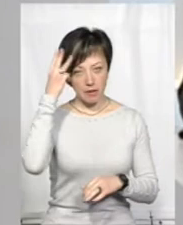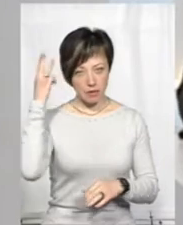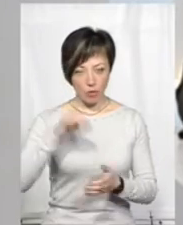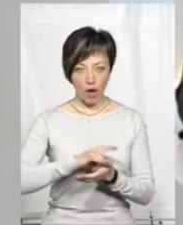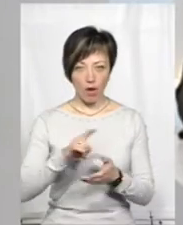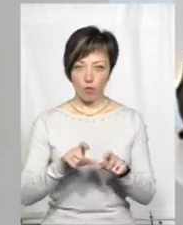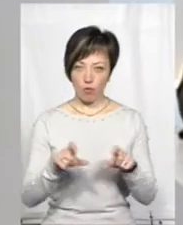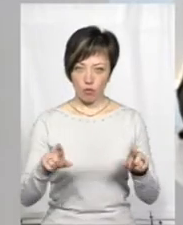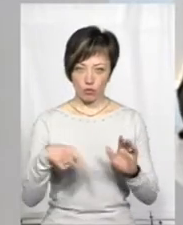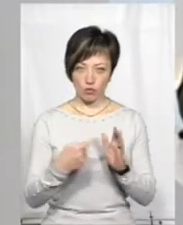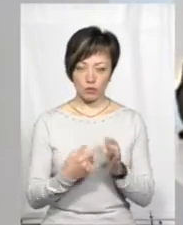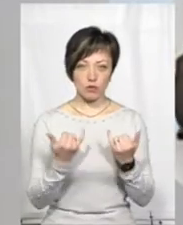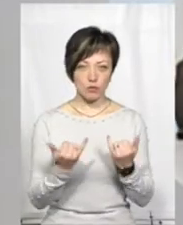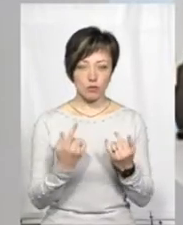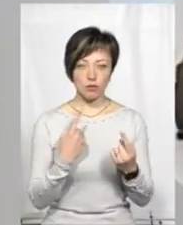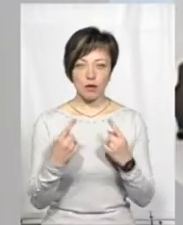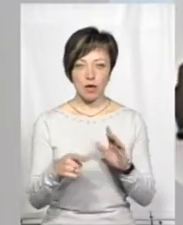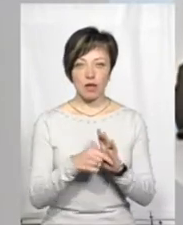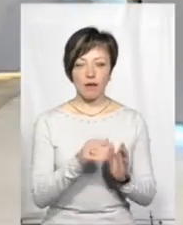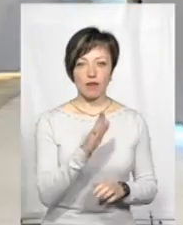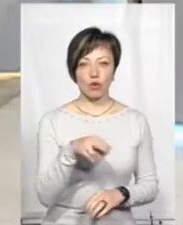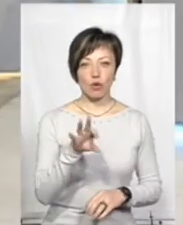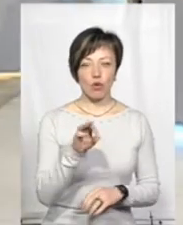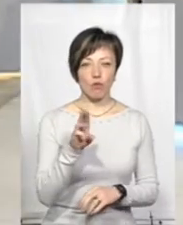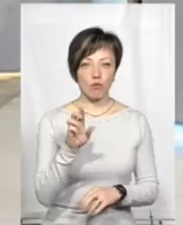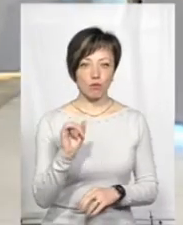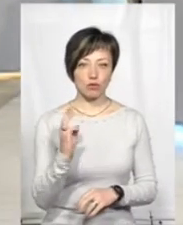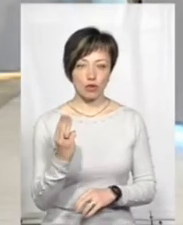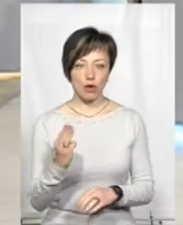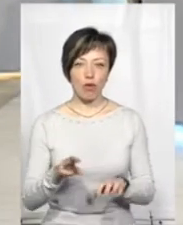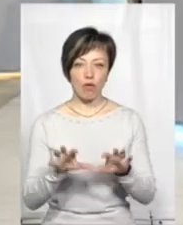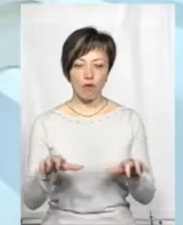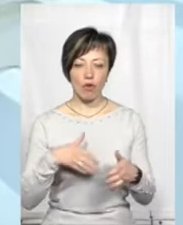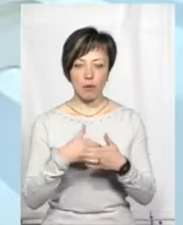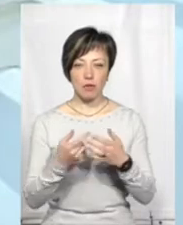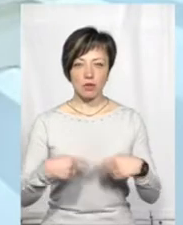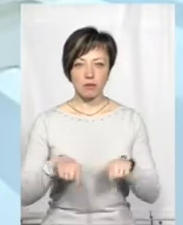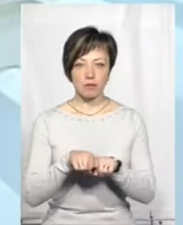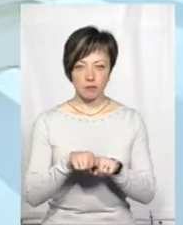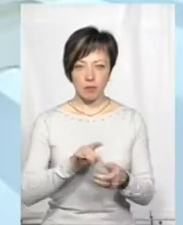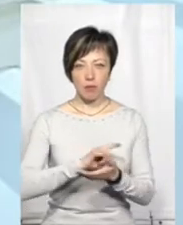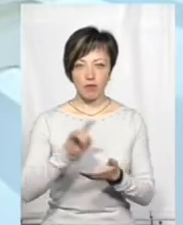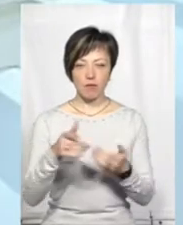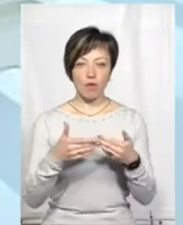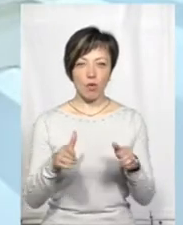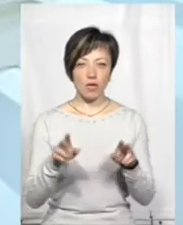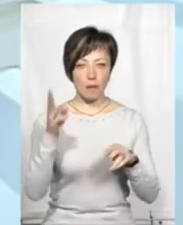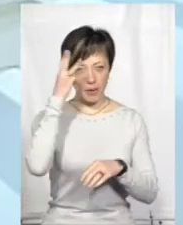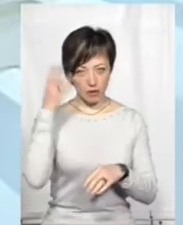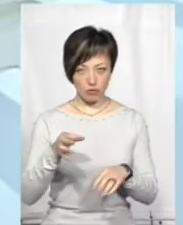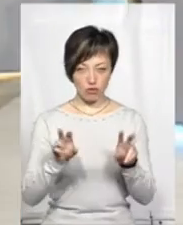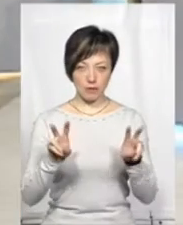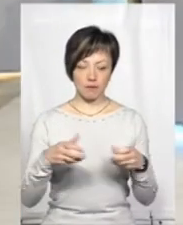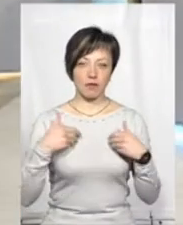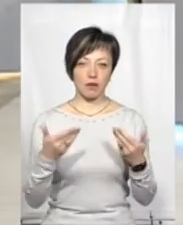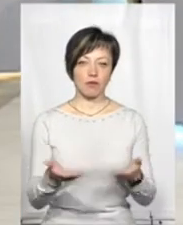Хмельницького аеропорту? Про це будемо говорити з Віктором Довбушем, головою громадської організації «Повітряні ворота Хмельниччини». Вітаю вас,